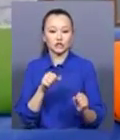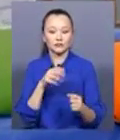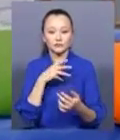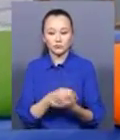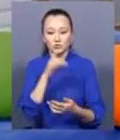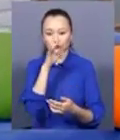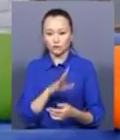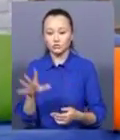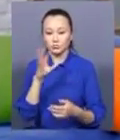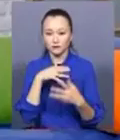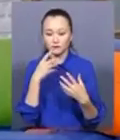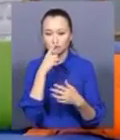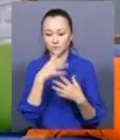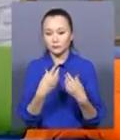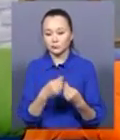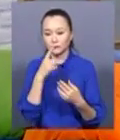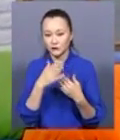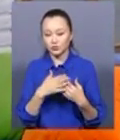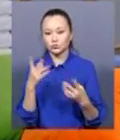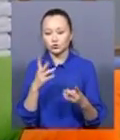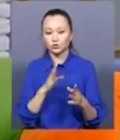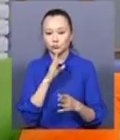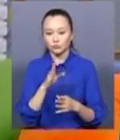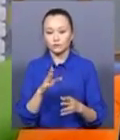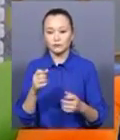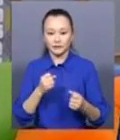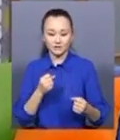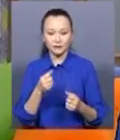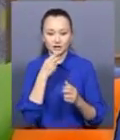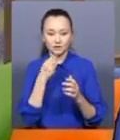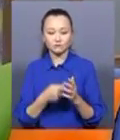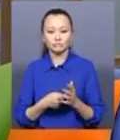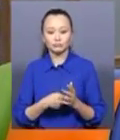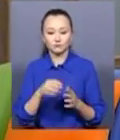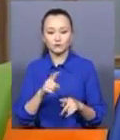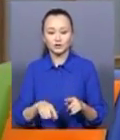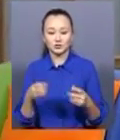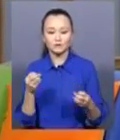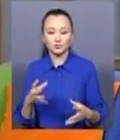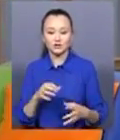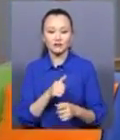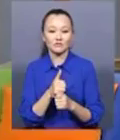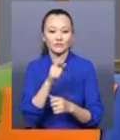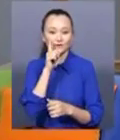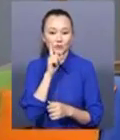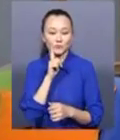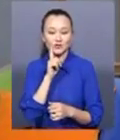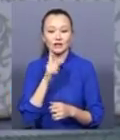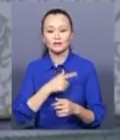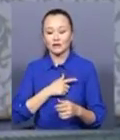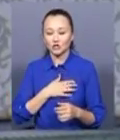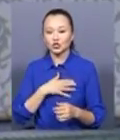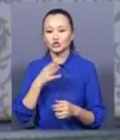встать на защиту своей родины, семьи и близких, как минимум с утра нужно как следует подкрепиться. Быстро, просто, а главное